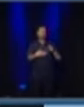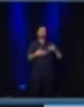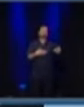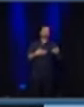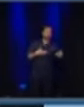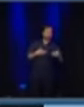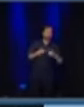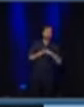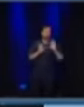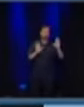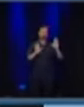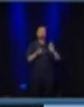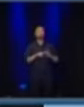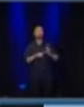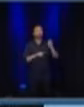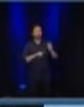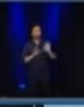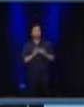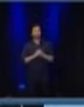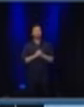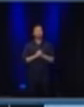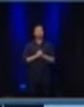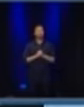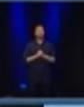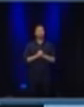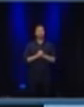D'accord. On ne peut pas se couper personne.